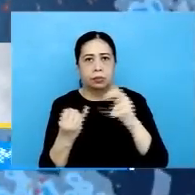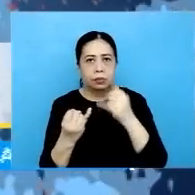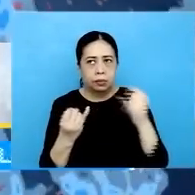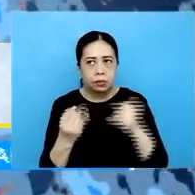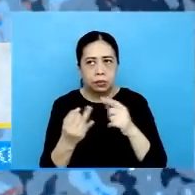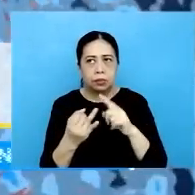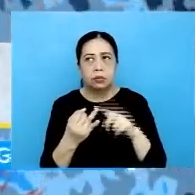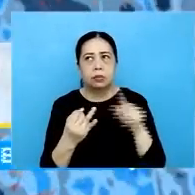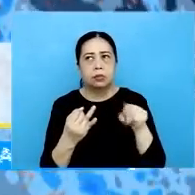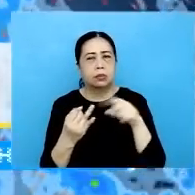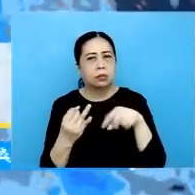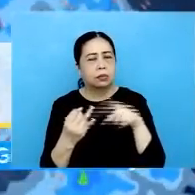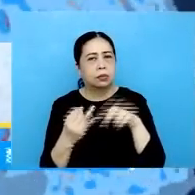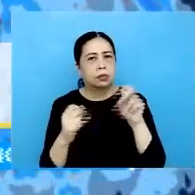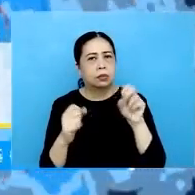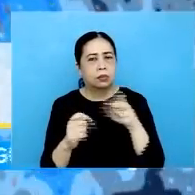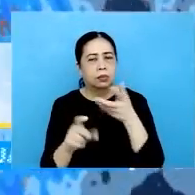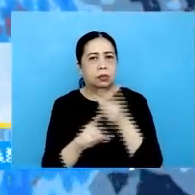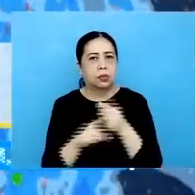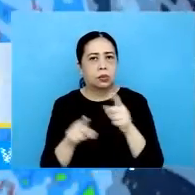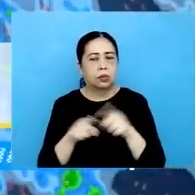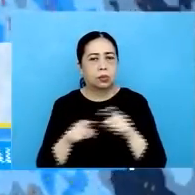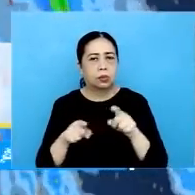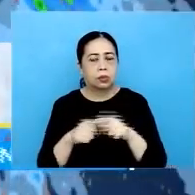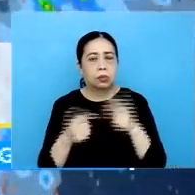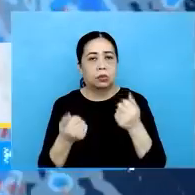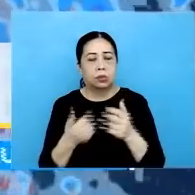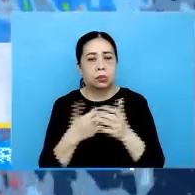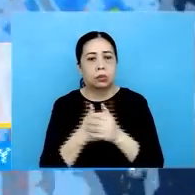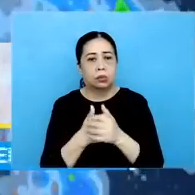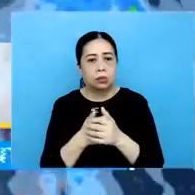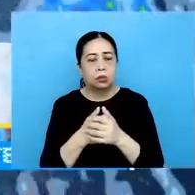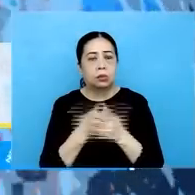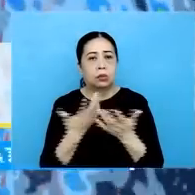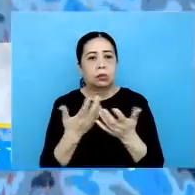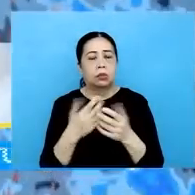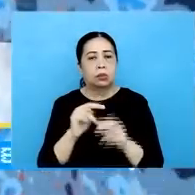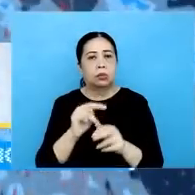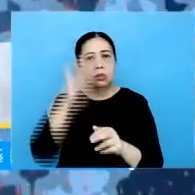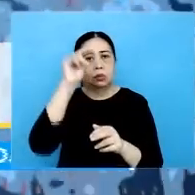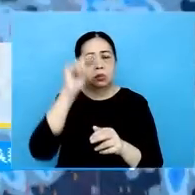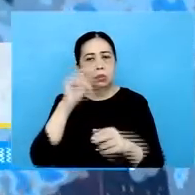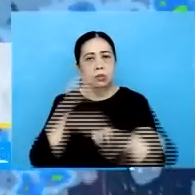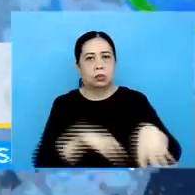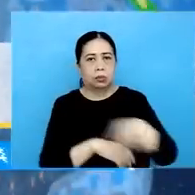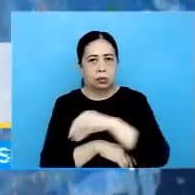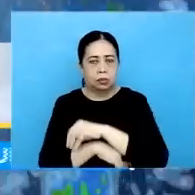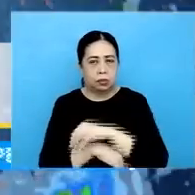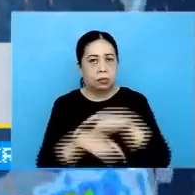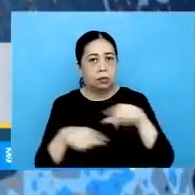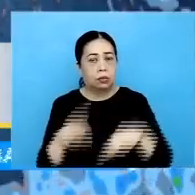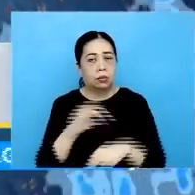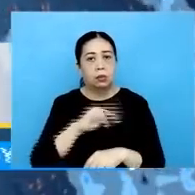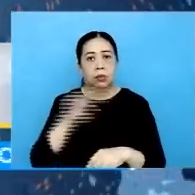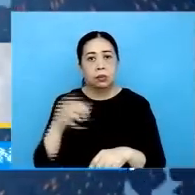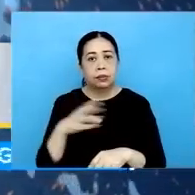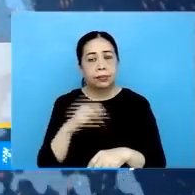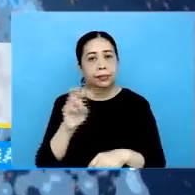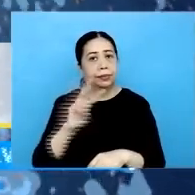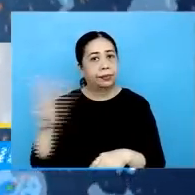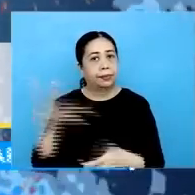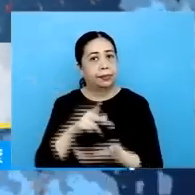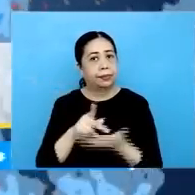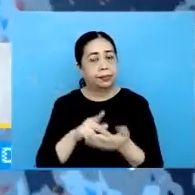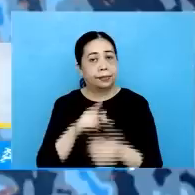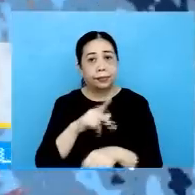at itong posibleng mahagip rin yung hilagang bahagi ng mainland Cagayan. Sa dito sa Metro Manila at sa western section ng